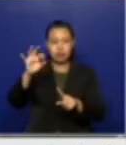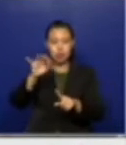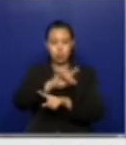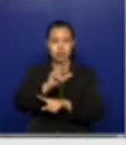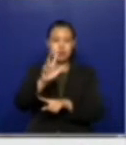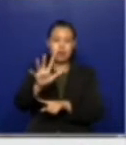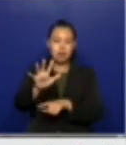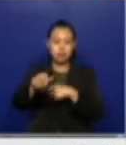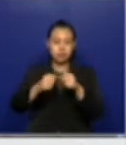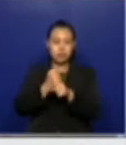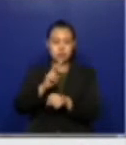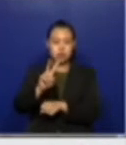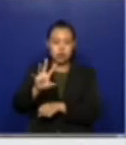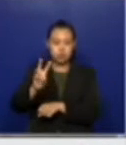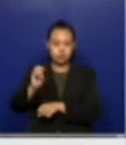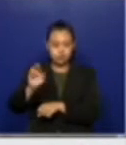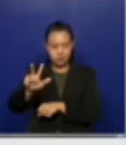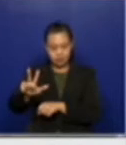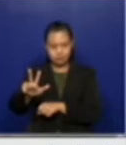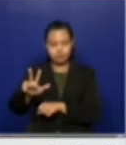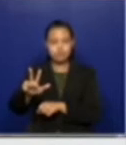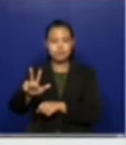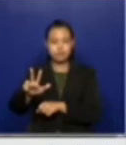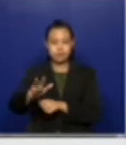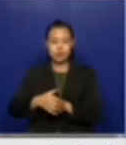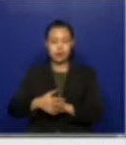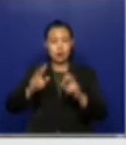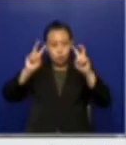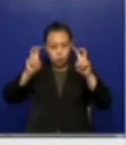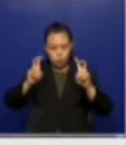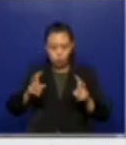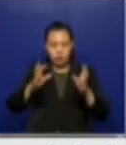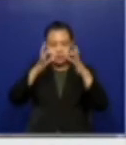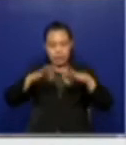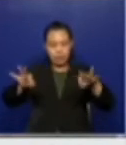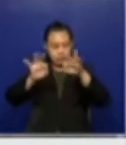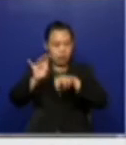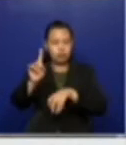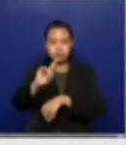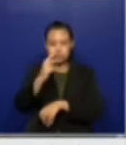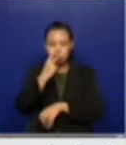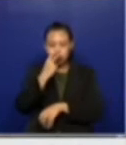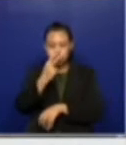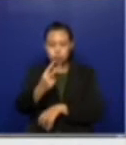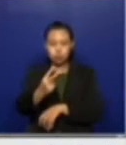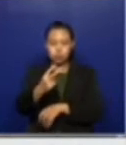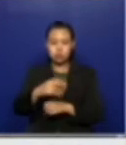พบประเด็นสำคัญครับท่านประธานมีประชาชนถึง